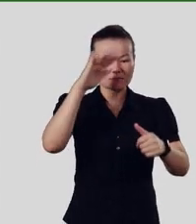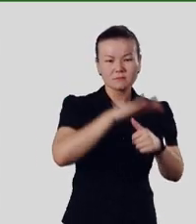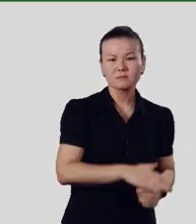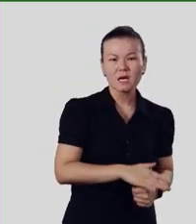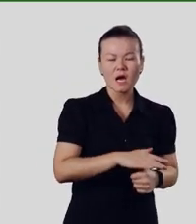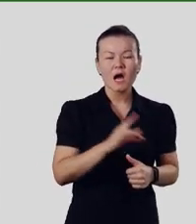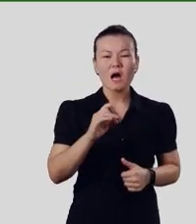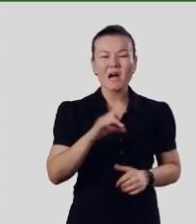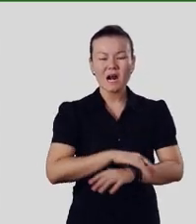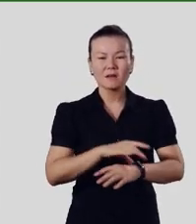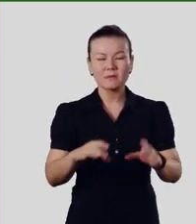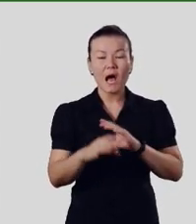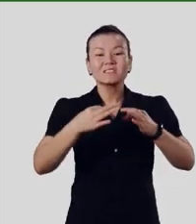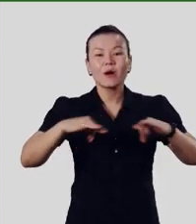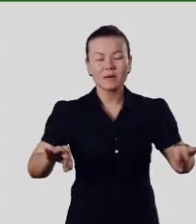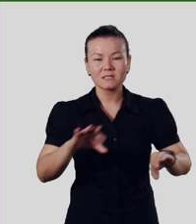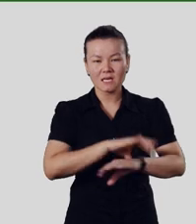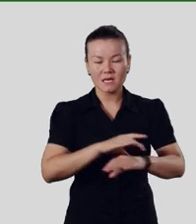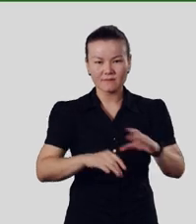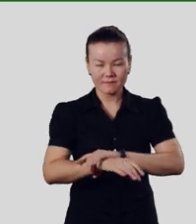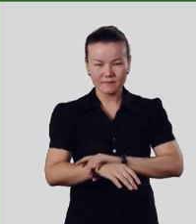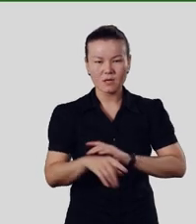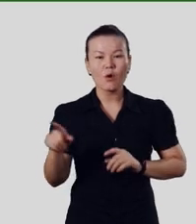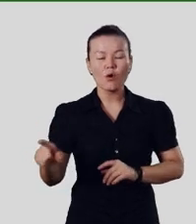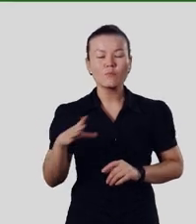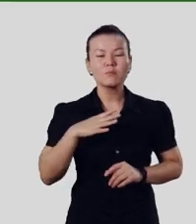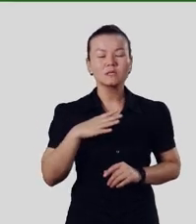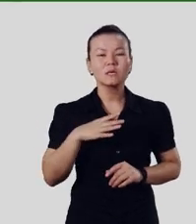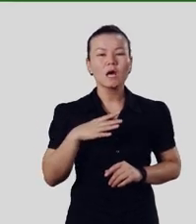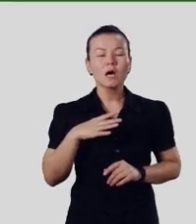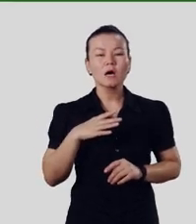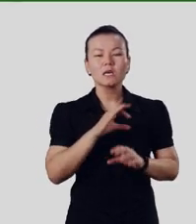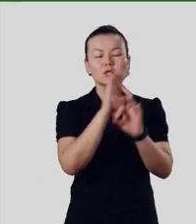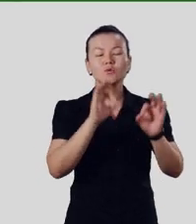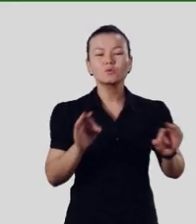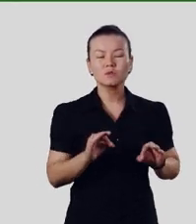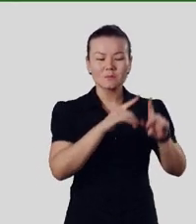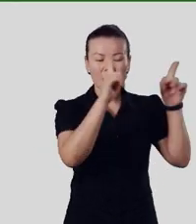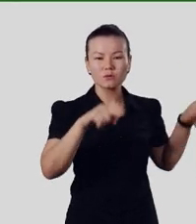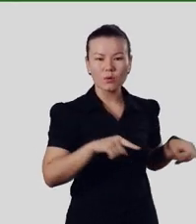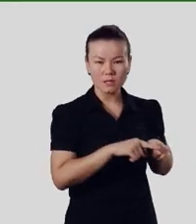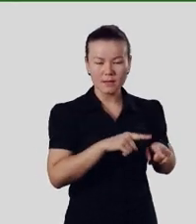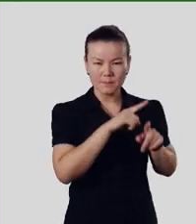Его записи подтверждают, что он был весьма искусным картографом викторианской эпохи.